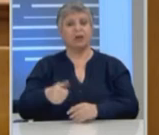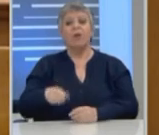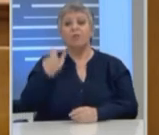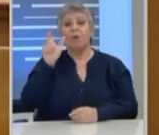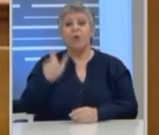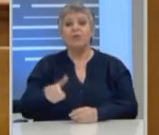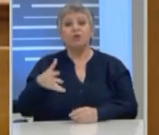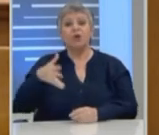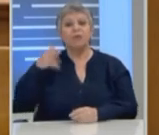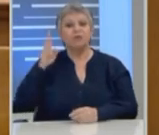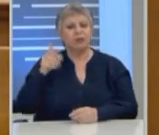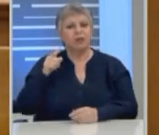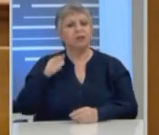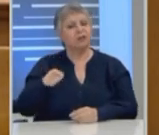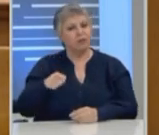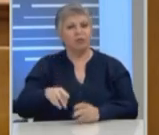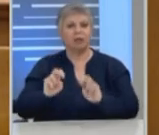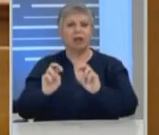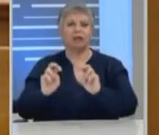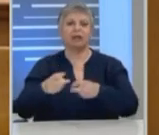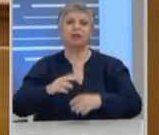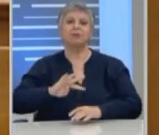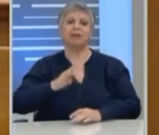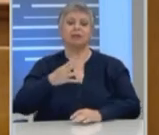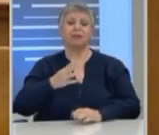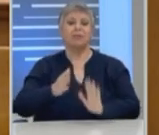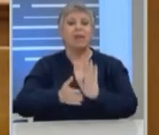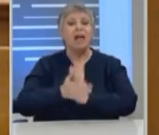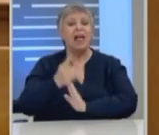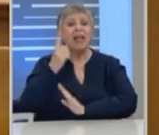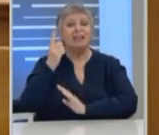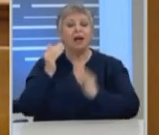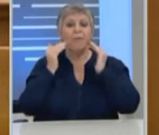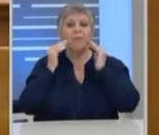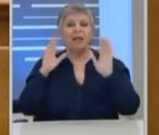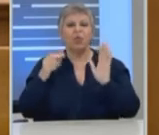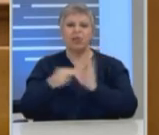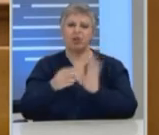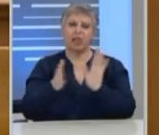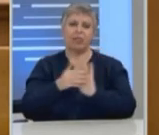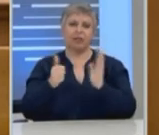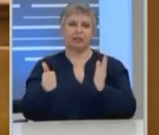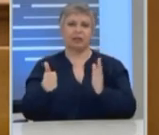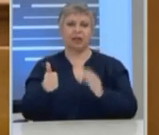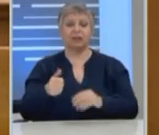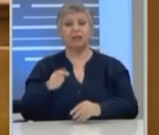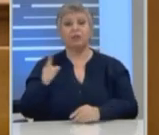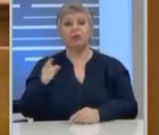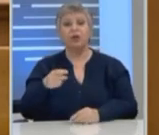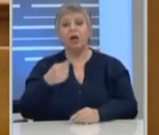ανακάλυπτε τέταρτο μνημόνιο και μάλιστα στις 11 Μαΐου 2016 είχε δηλώσει ότι το είχε διαβάσει